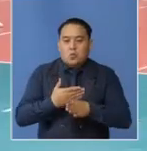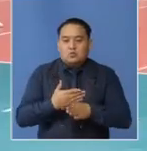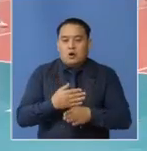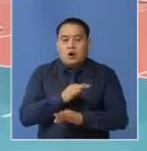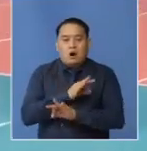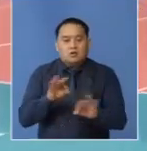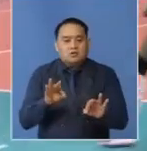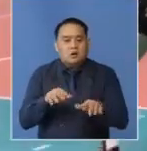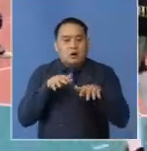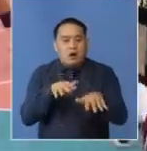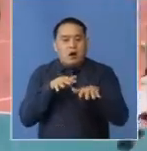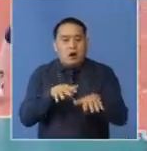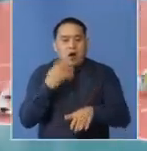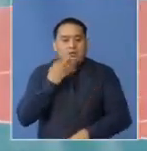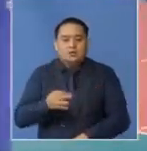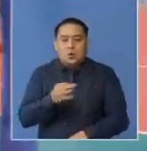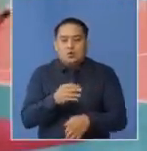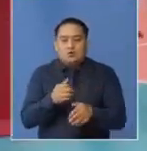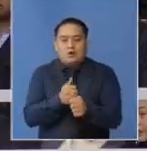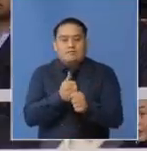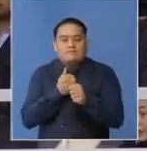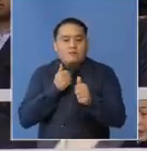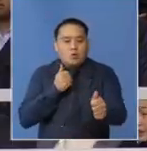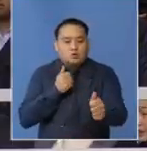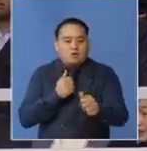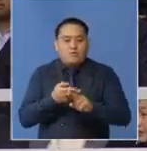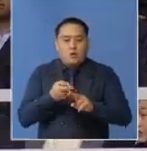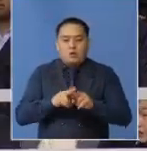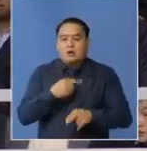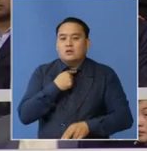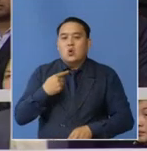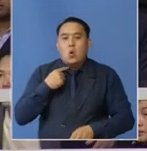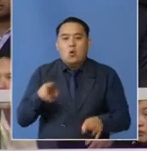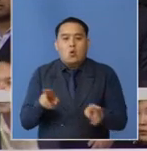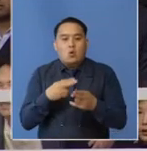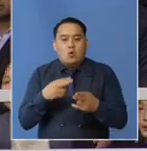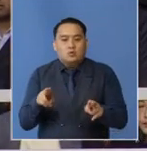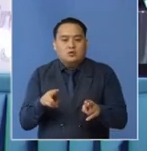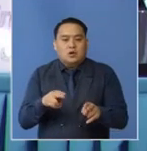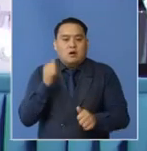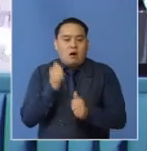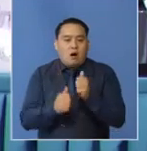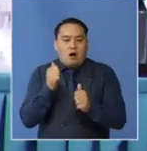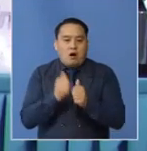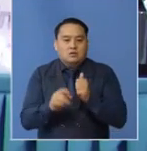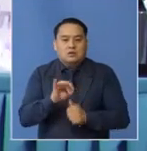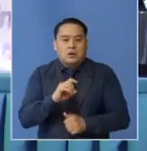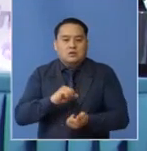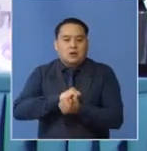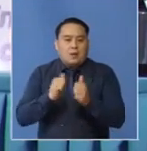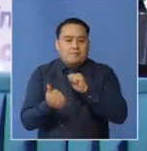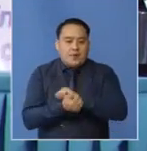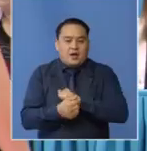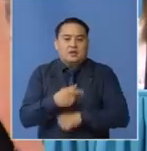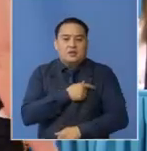отличным атакам, семереченцы ушли в отрыв. На эмоциональном подъеме талдыкурганский клуб забивал мяч за мячом. Замены и